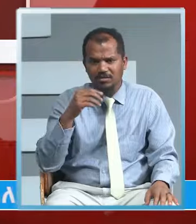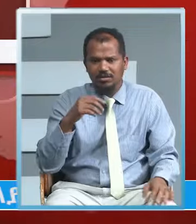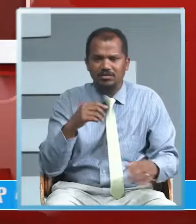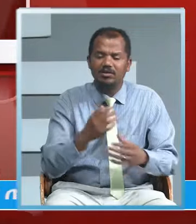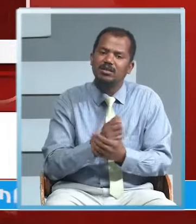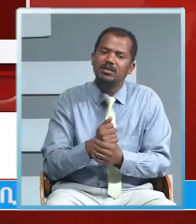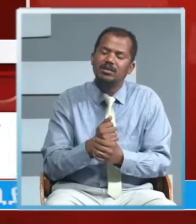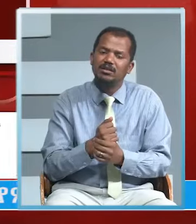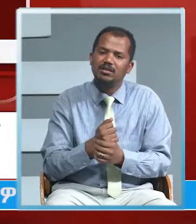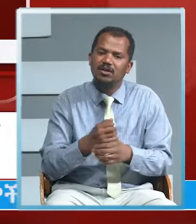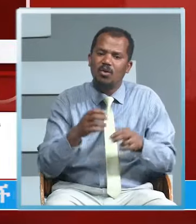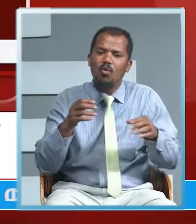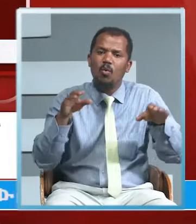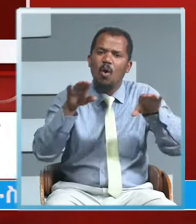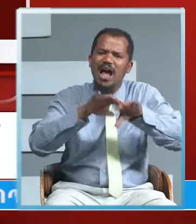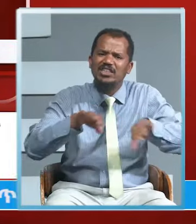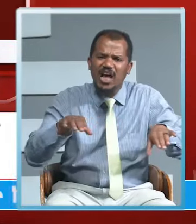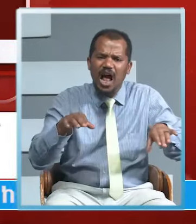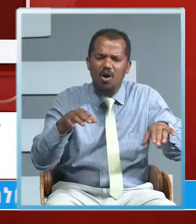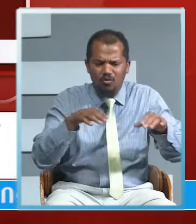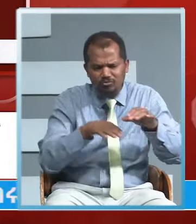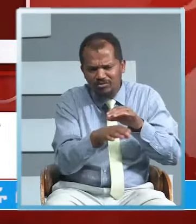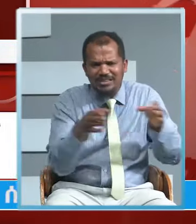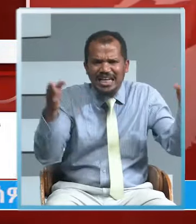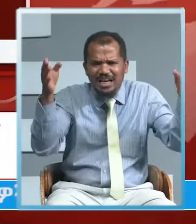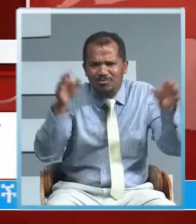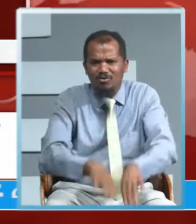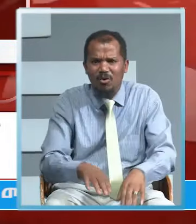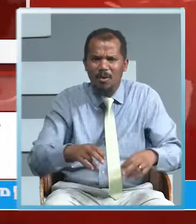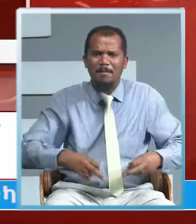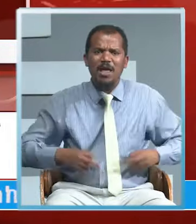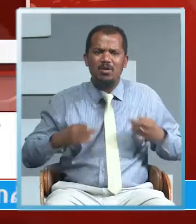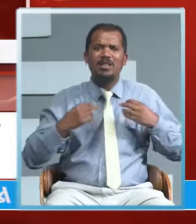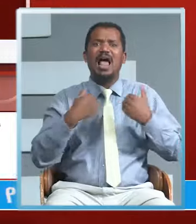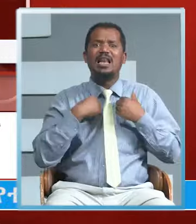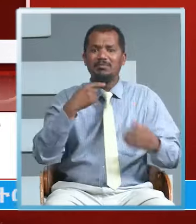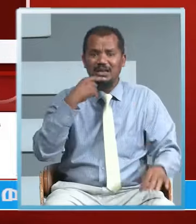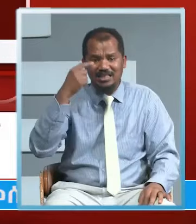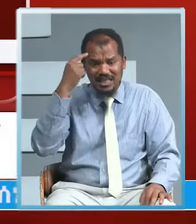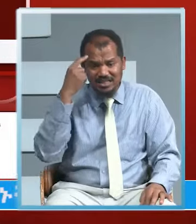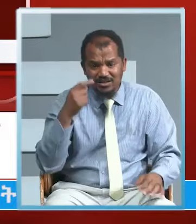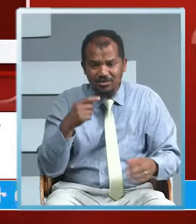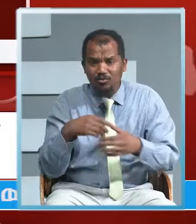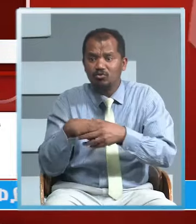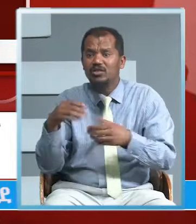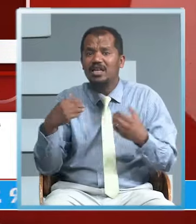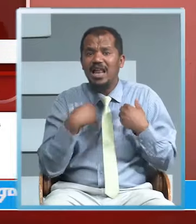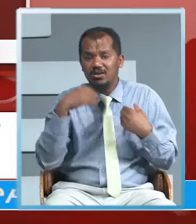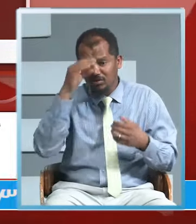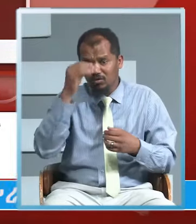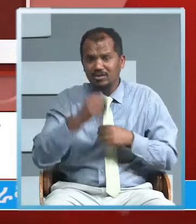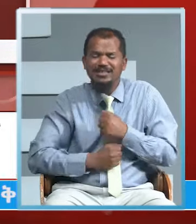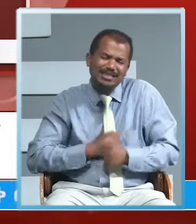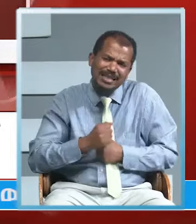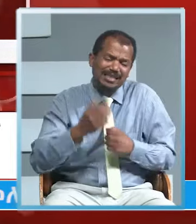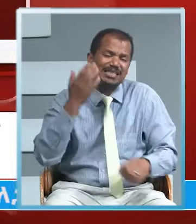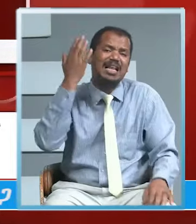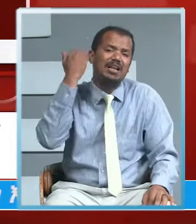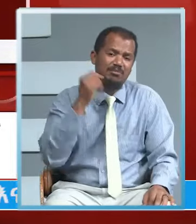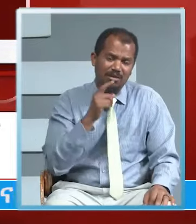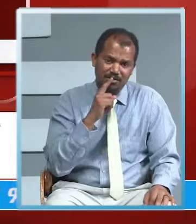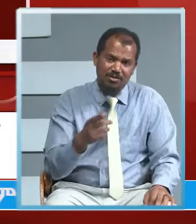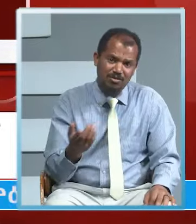ታላቅ ፍጡር በዋሻ ውስጥ ተደርምሶበት በተለይ በህይወት አለ ብለህ ስታስብ ውጭ ላለ ነው ሰዎችን የሚጨንቅም ጭምር ስለነበረ